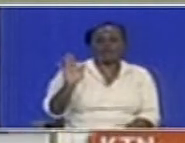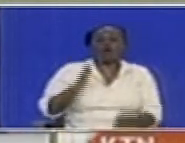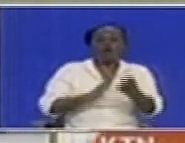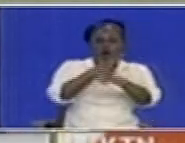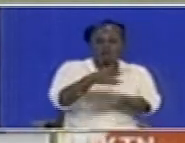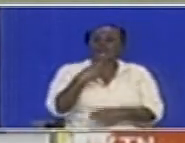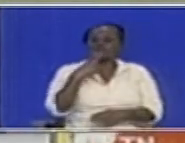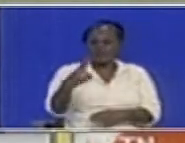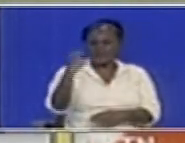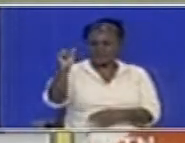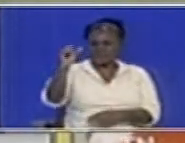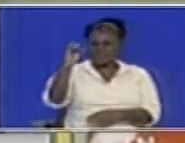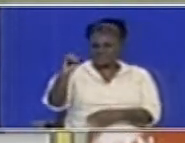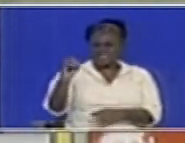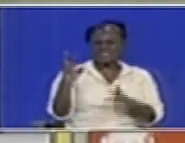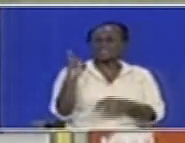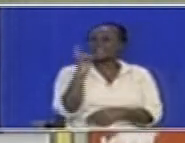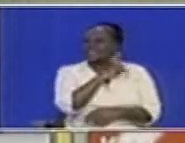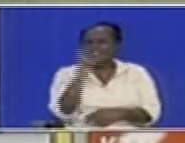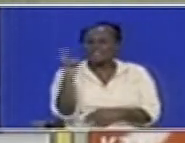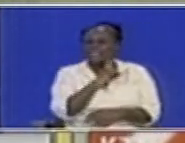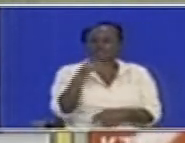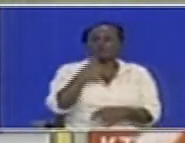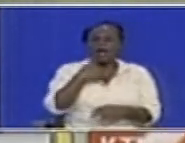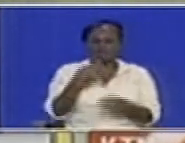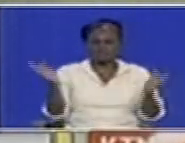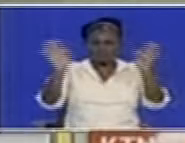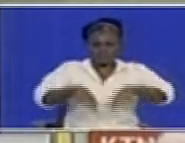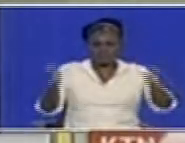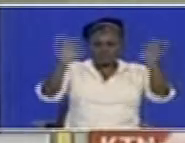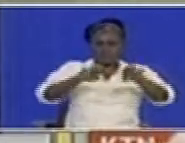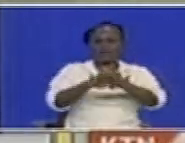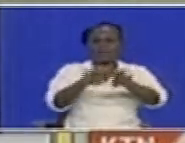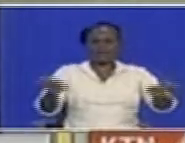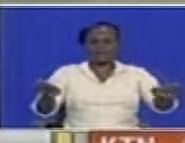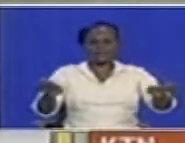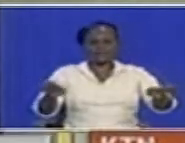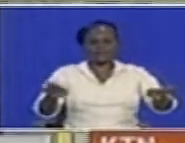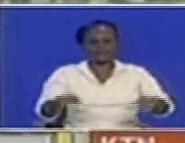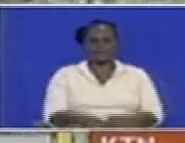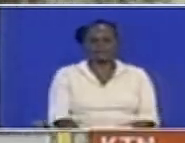watu 250 wamo hatarini ya kukumbwa na maporomoko ya ardhi katika eneo hilo.